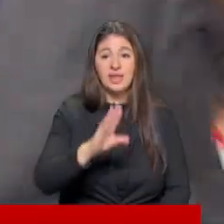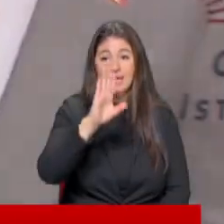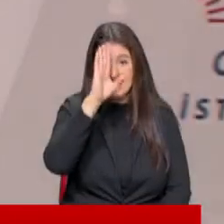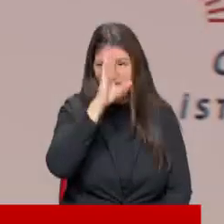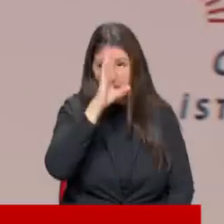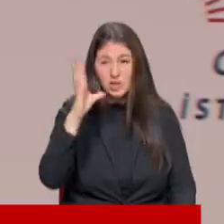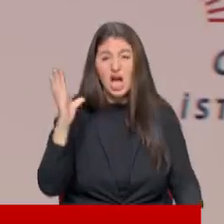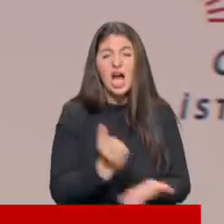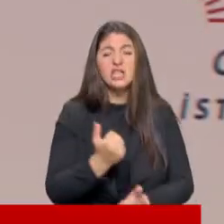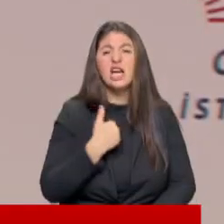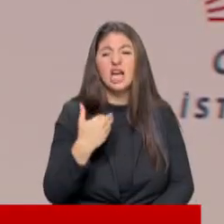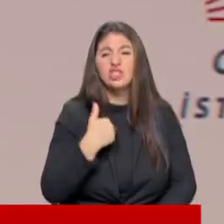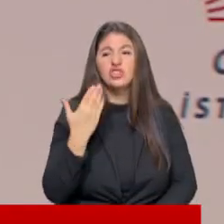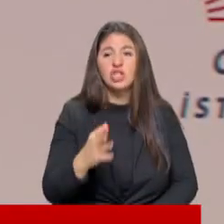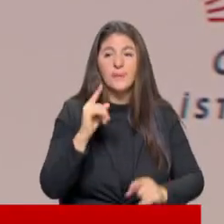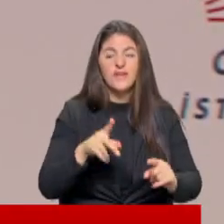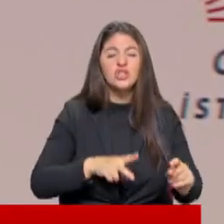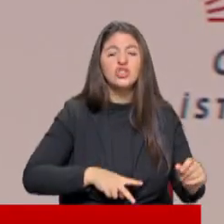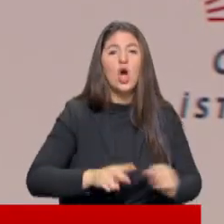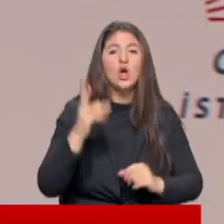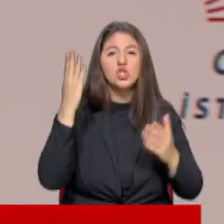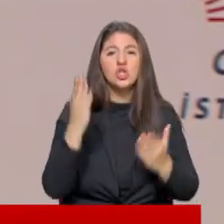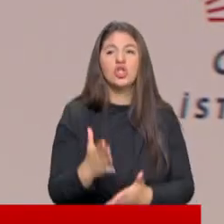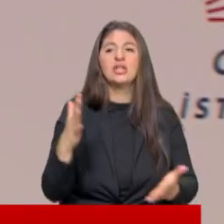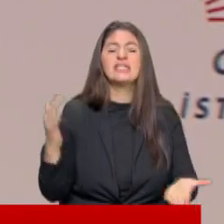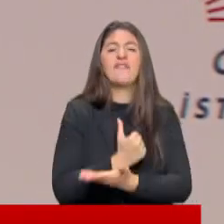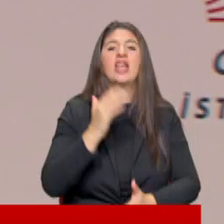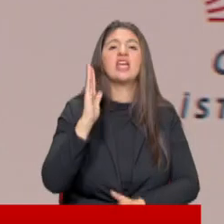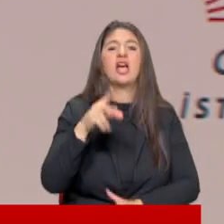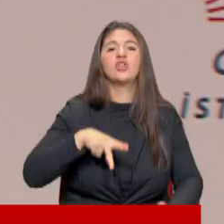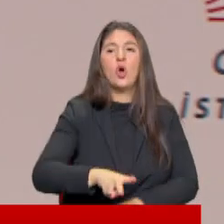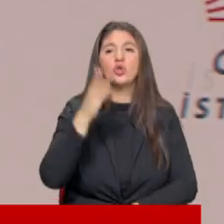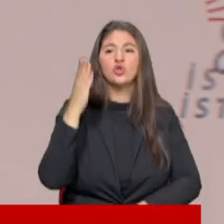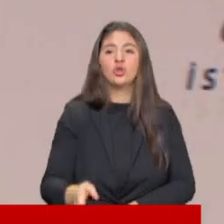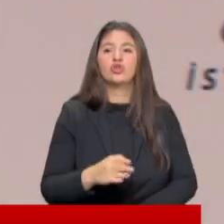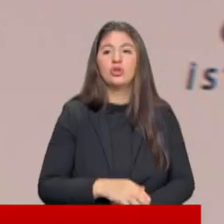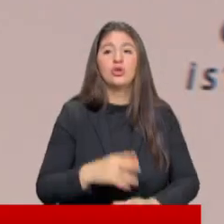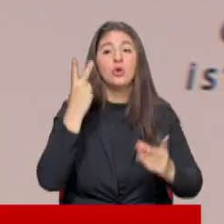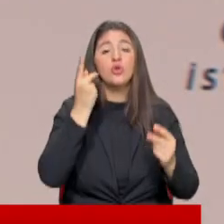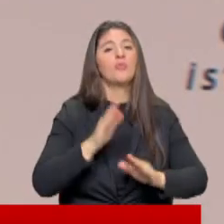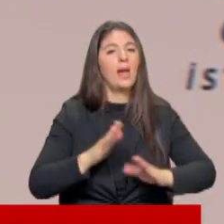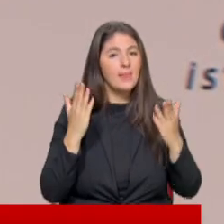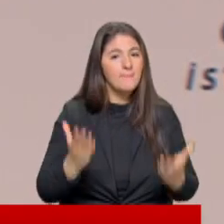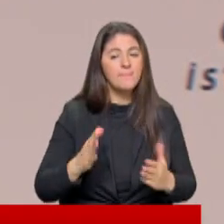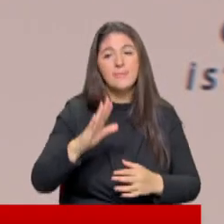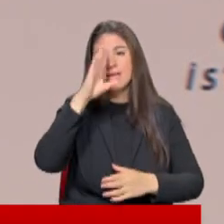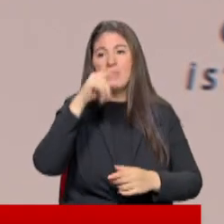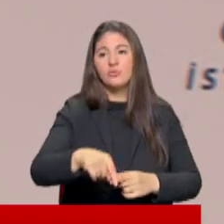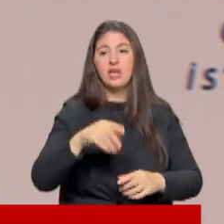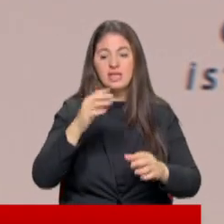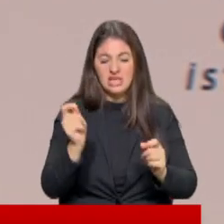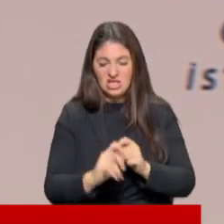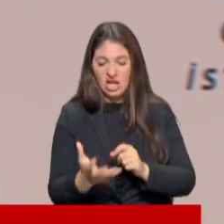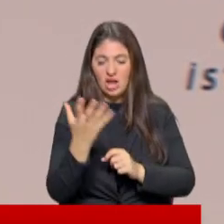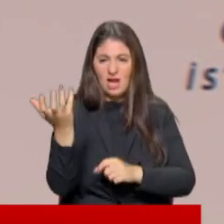İstanbul'u kazanacağız. Bu yolculuk zafere giden yolculuktur. Unutmayalım, İstanbul'dan